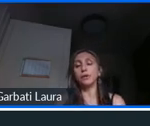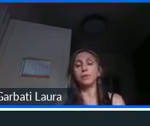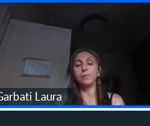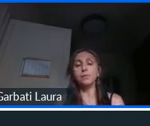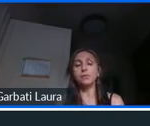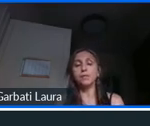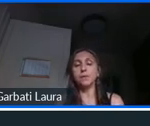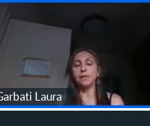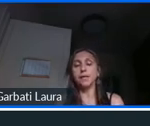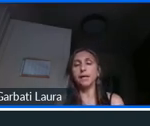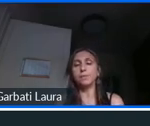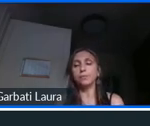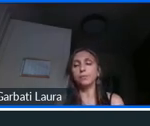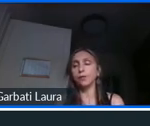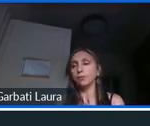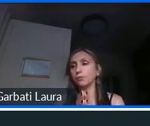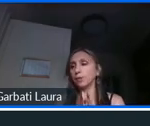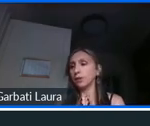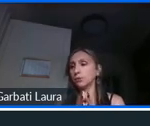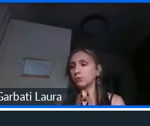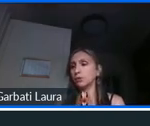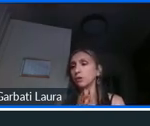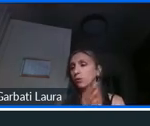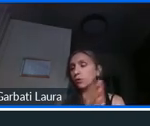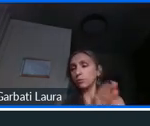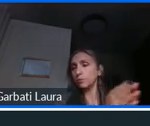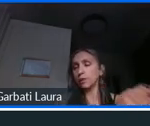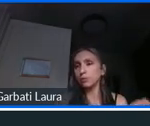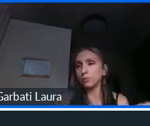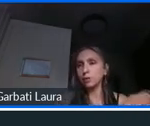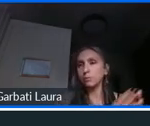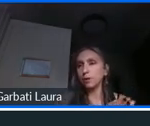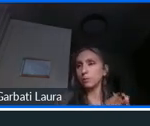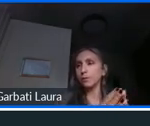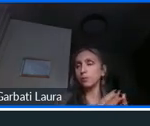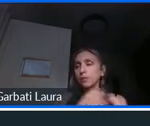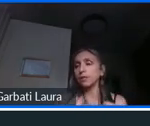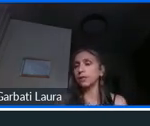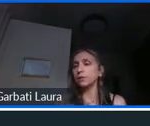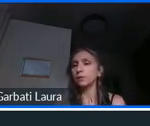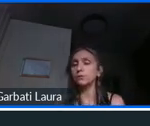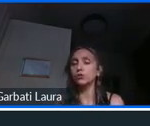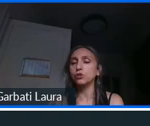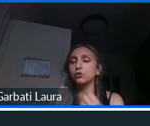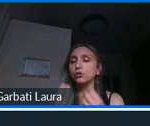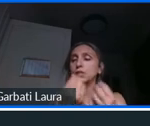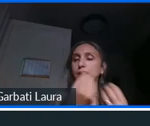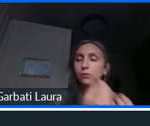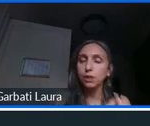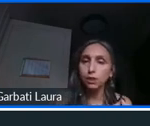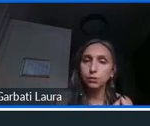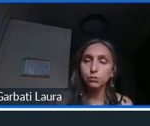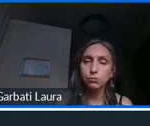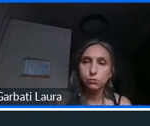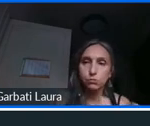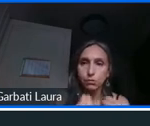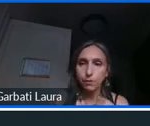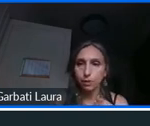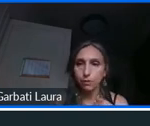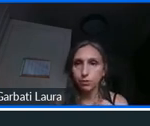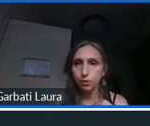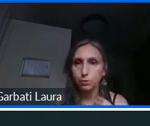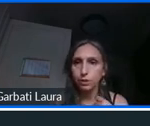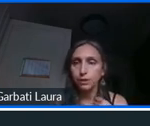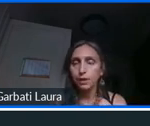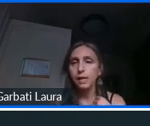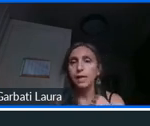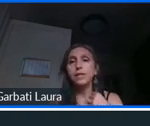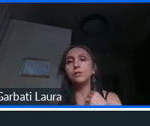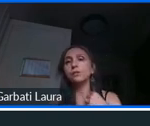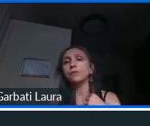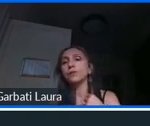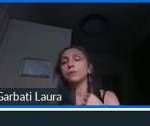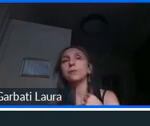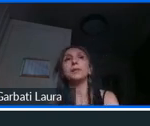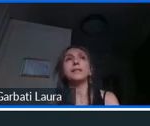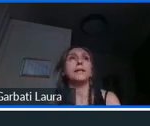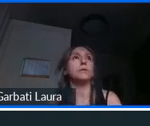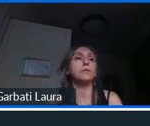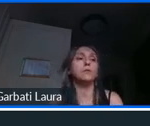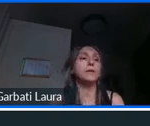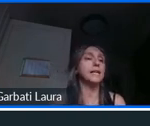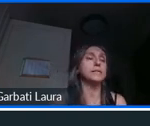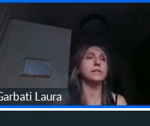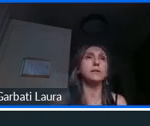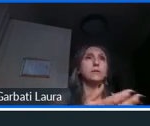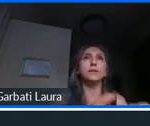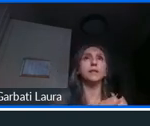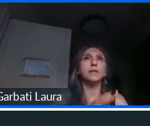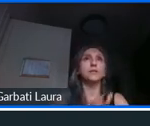è la forma più simile al pubblico dominio, cioè o al pubblico dominio proprio, in cui i diritti si sono esauriti o non si sono mai costituiti. Il software